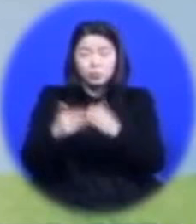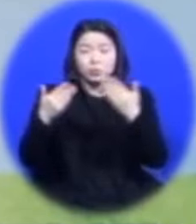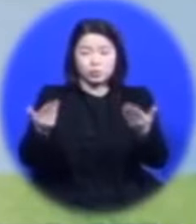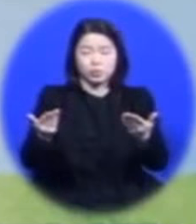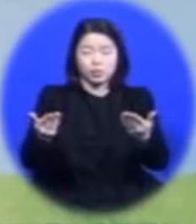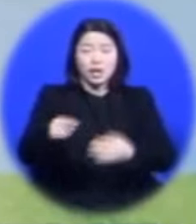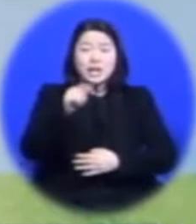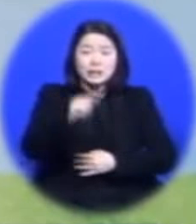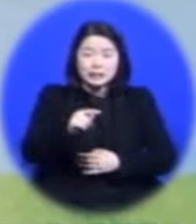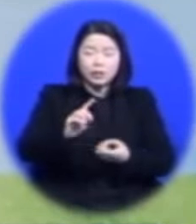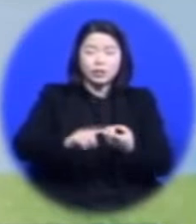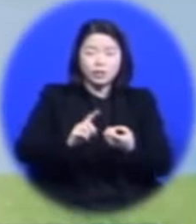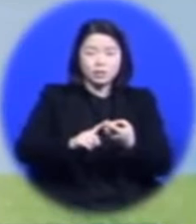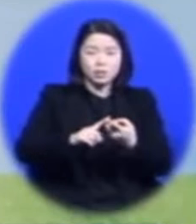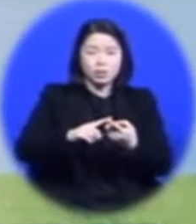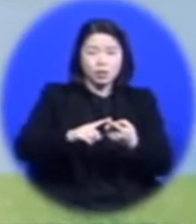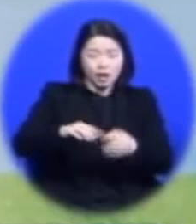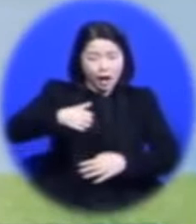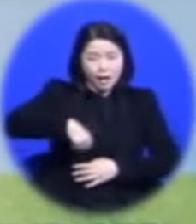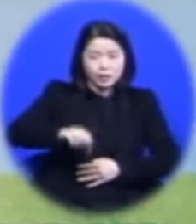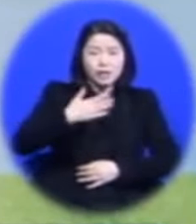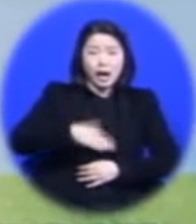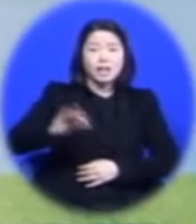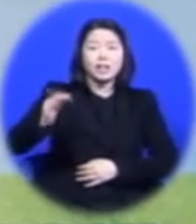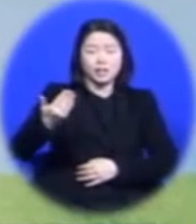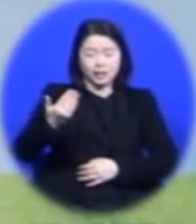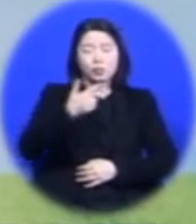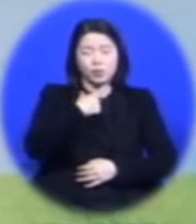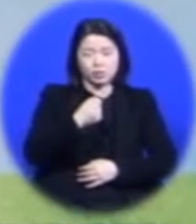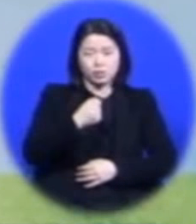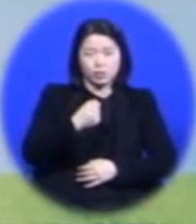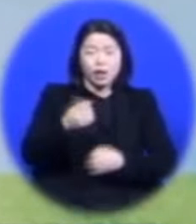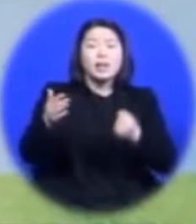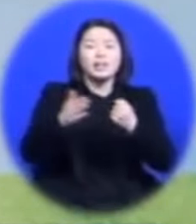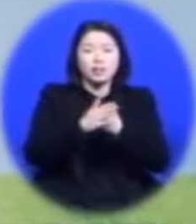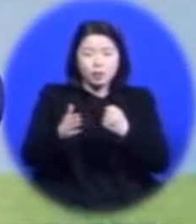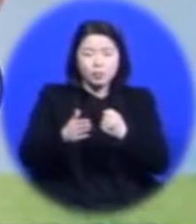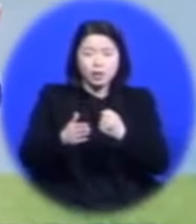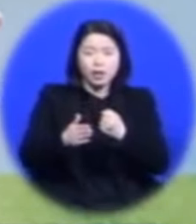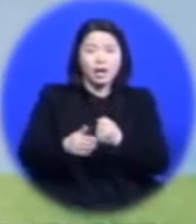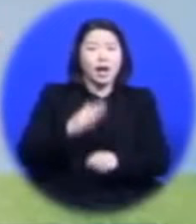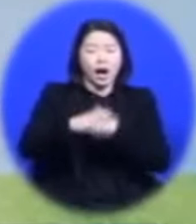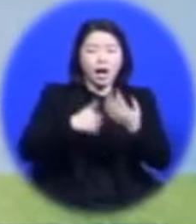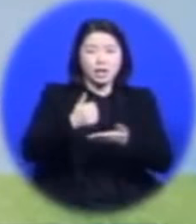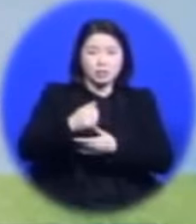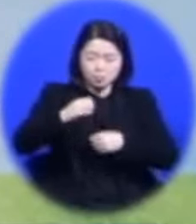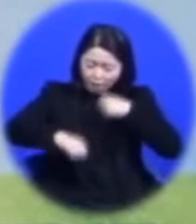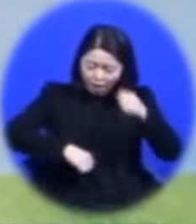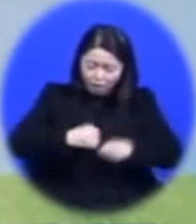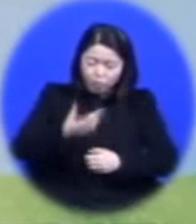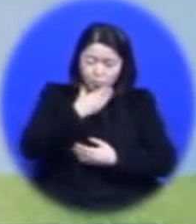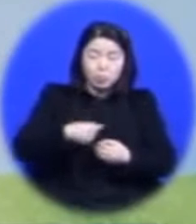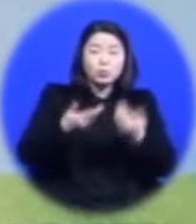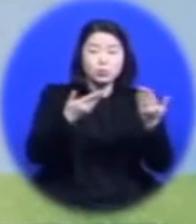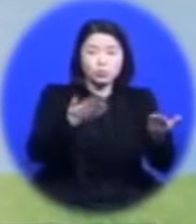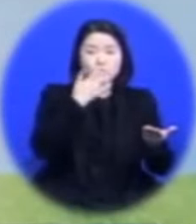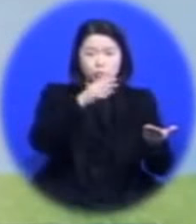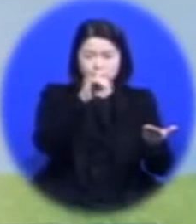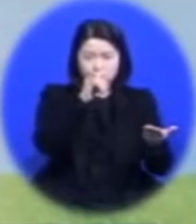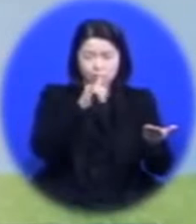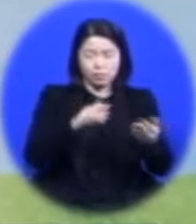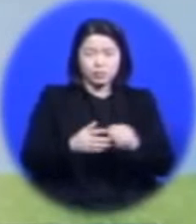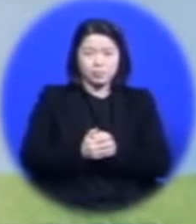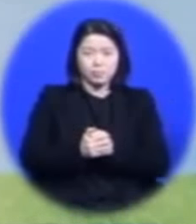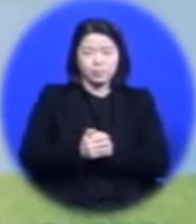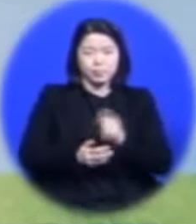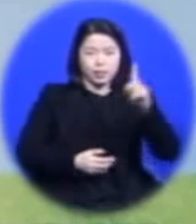솔로몬이 알게 되기를 원했어요 왜 그래야 하나님이 마음껏 복을 주실 수 있으니까